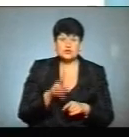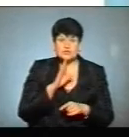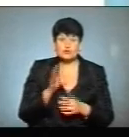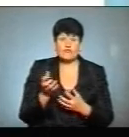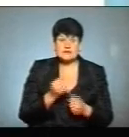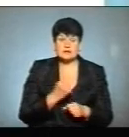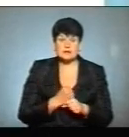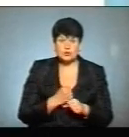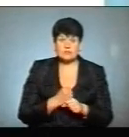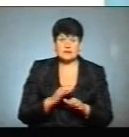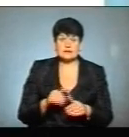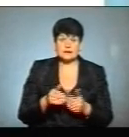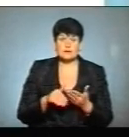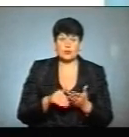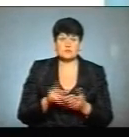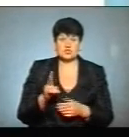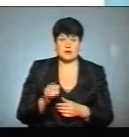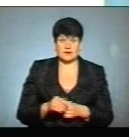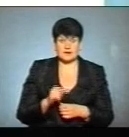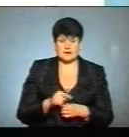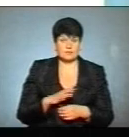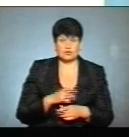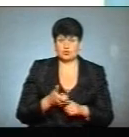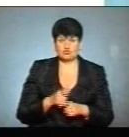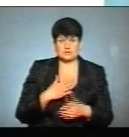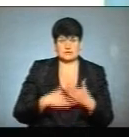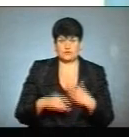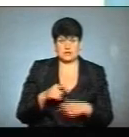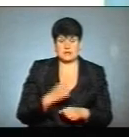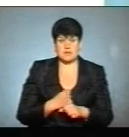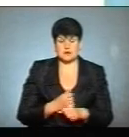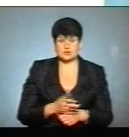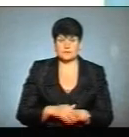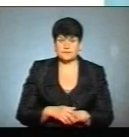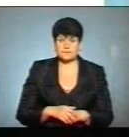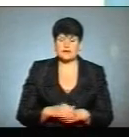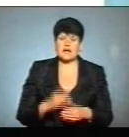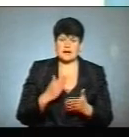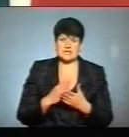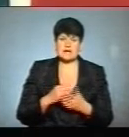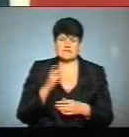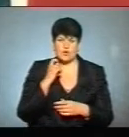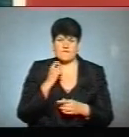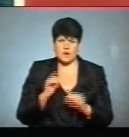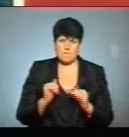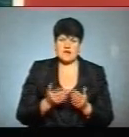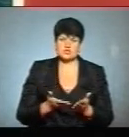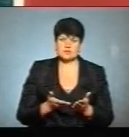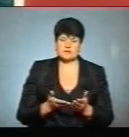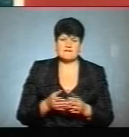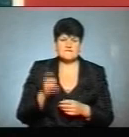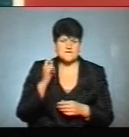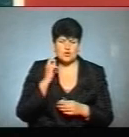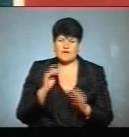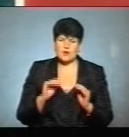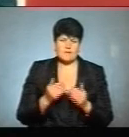на роботу, але дали їй помічника. І були дуже задоволені її праці. А чи є певні вікові обмеження? Вікових